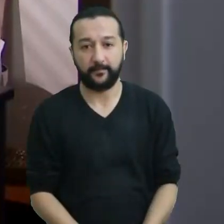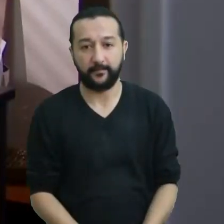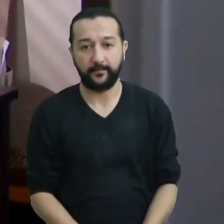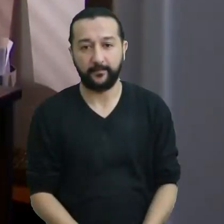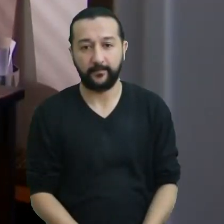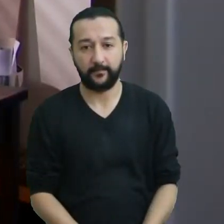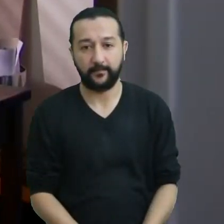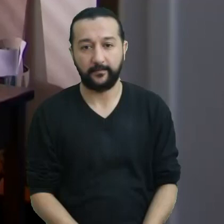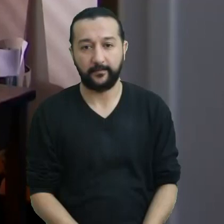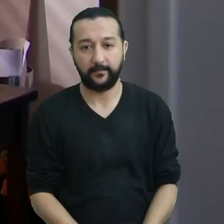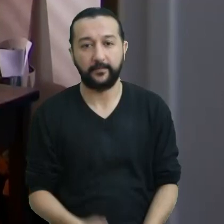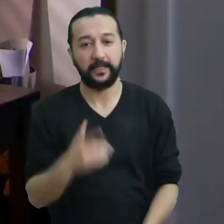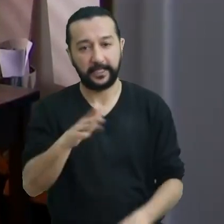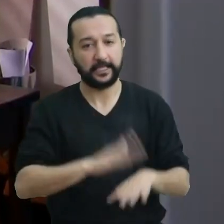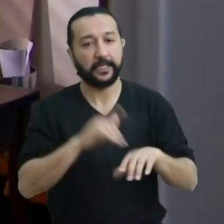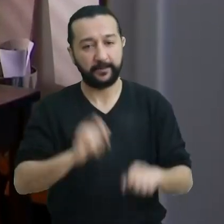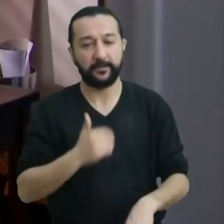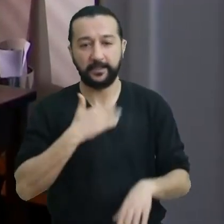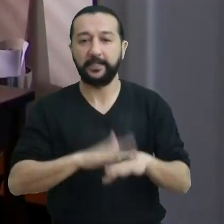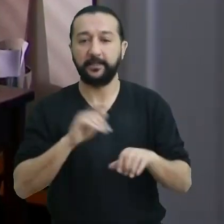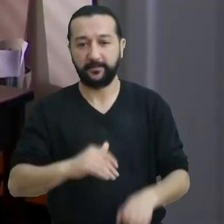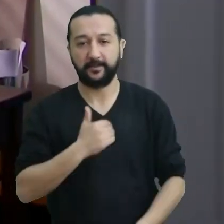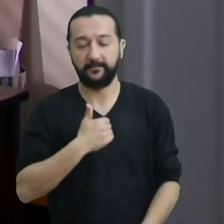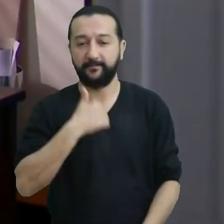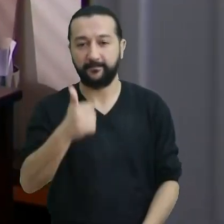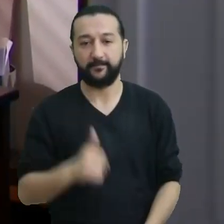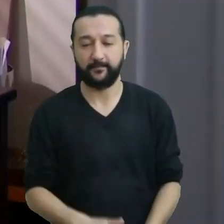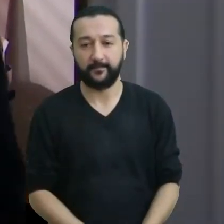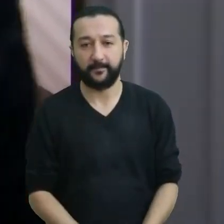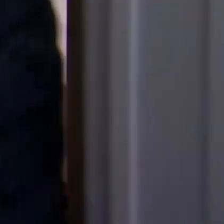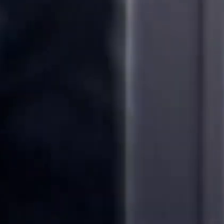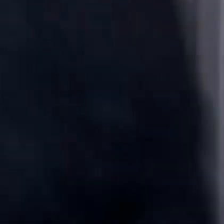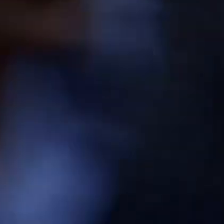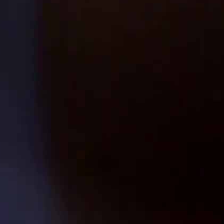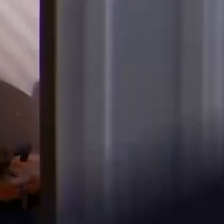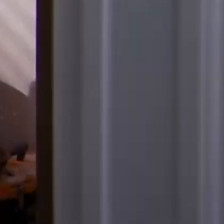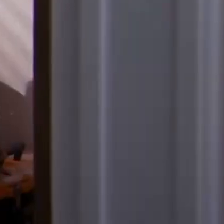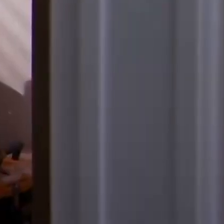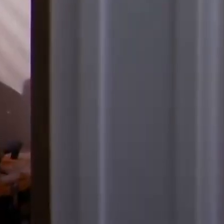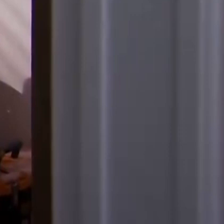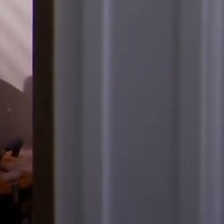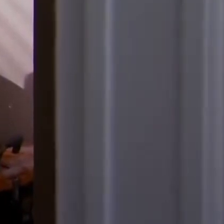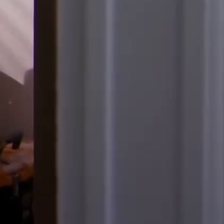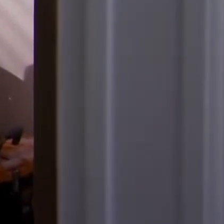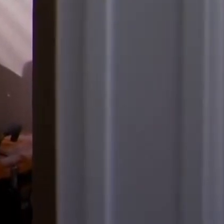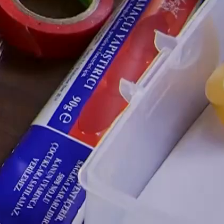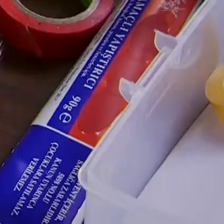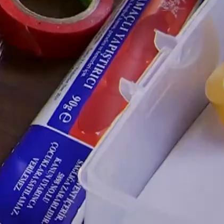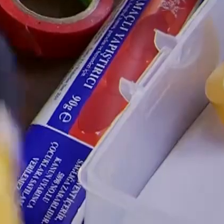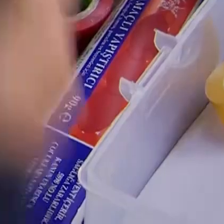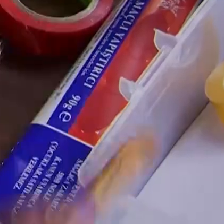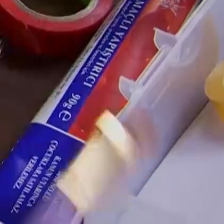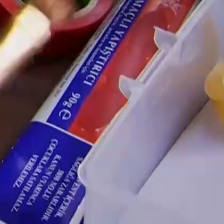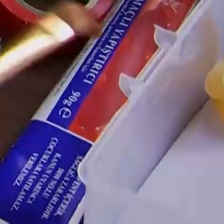Sarp gitmeden önce zile dokundu. Sarp endişeli bir ifadeyle odadan çıktı. Masanın üstünde çeşit çeşit yapıştırıcı